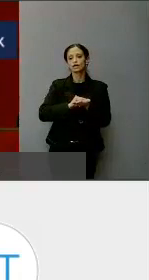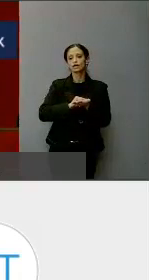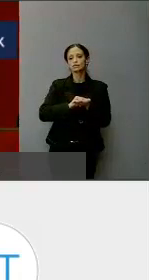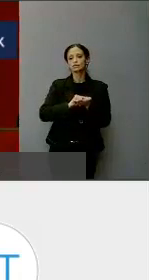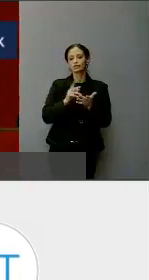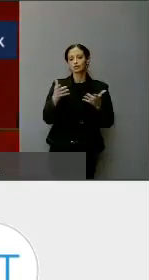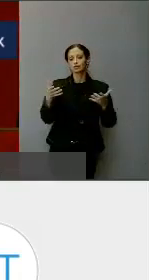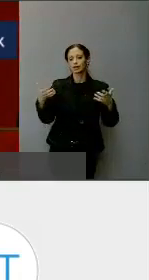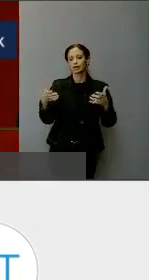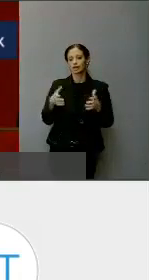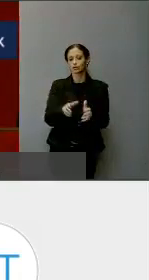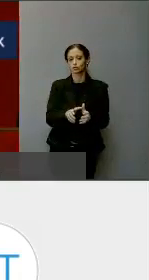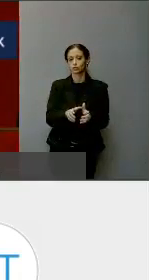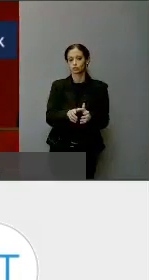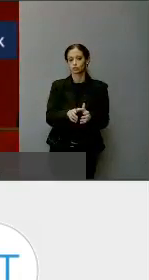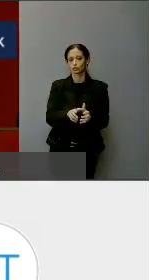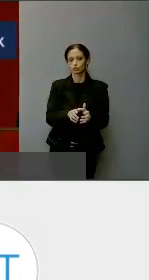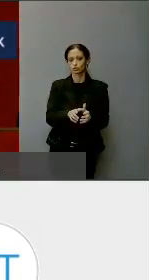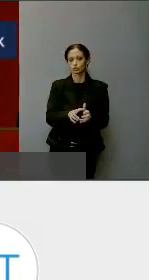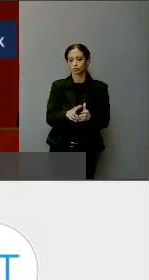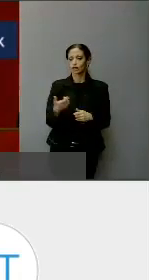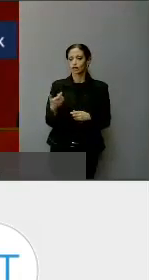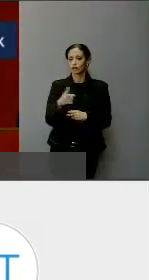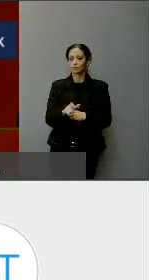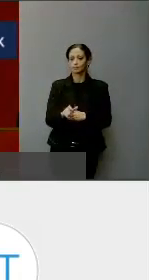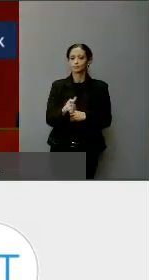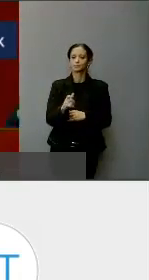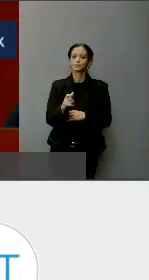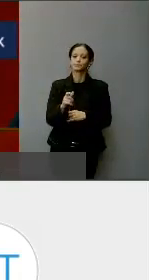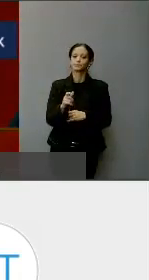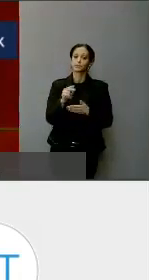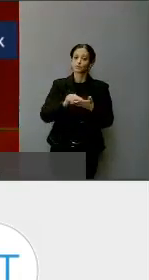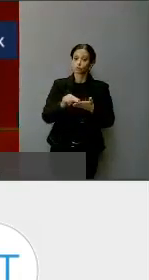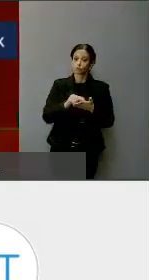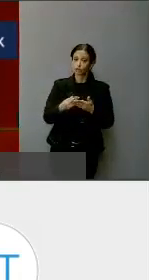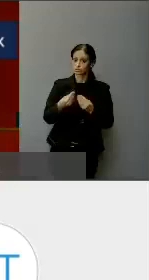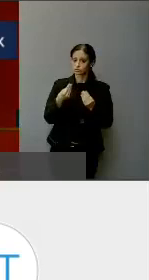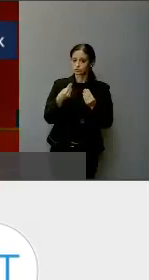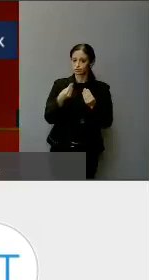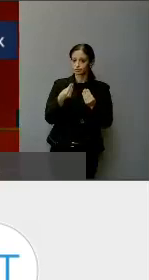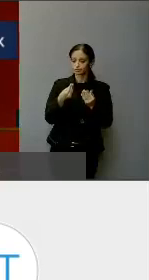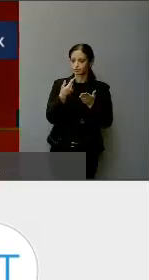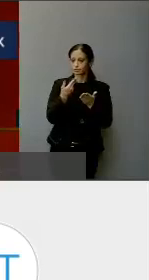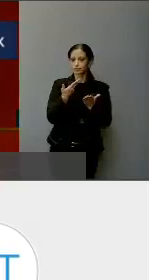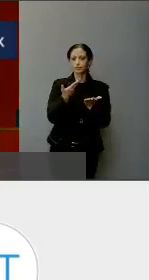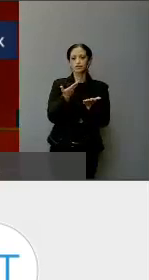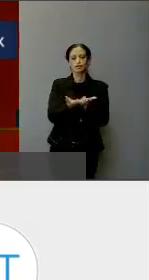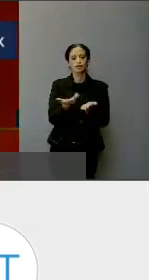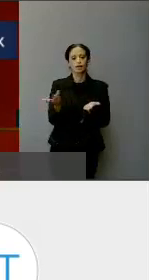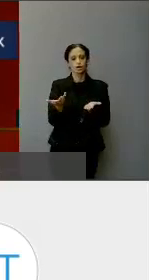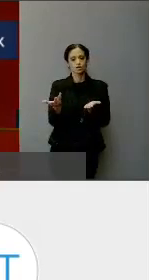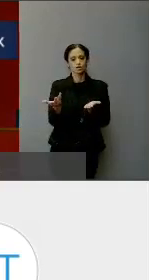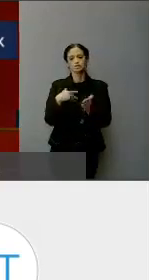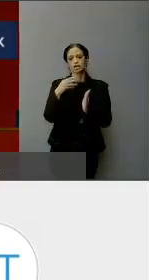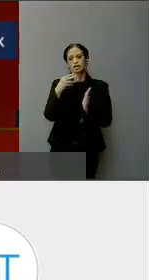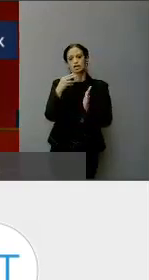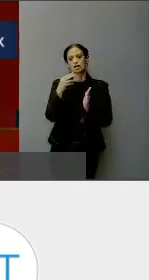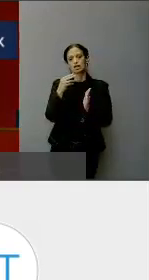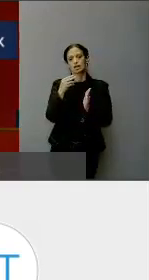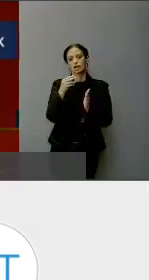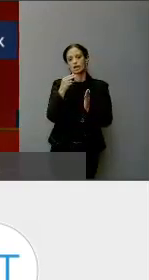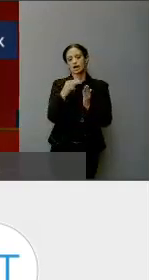ridotta perché vengono messi in votazione l'emendamento che si allontana di più